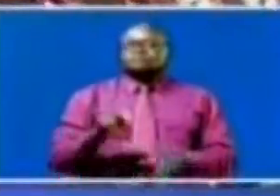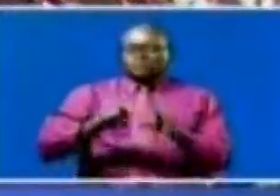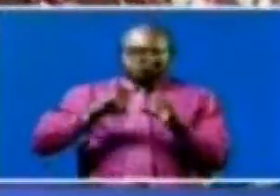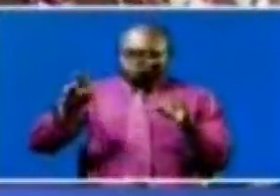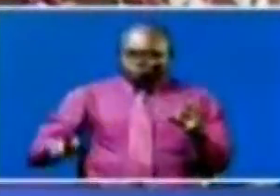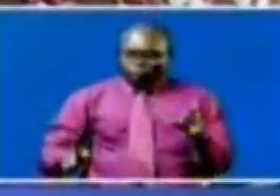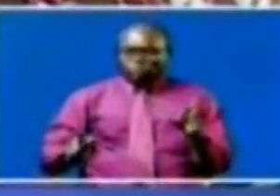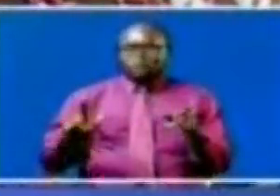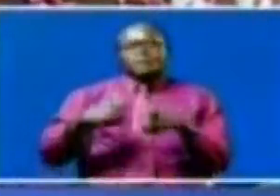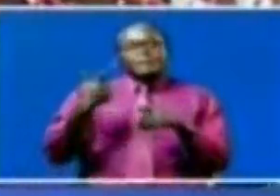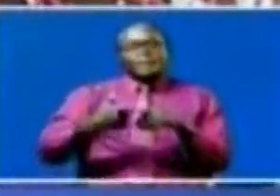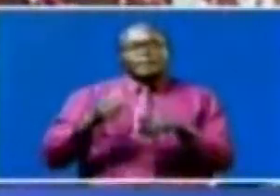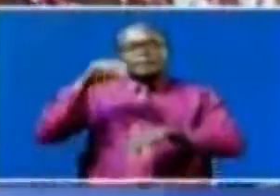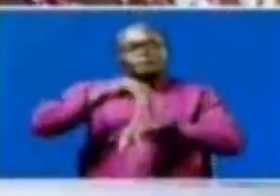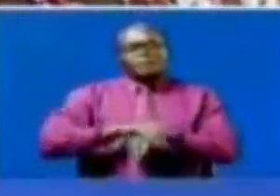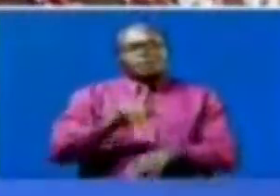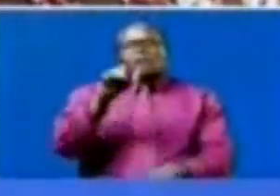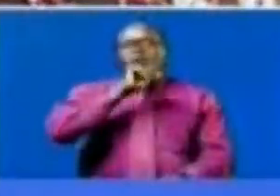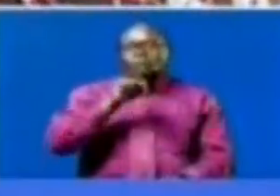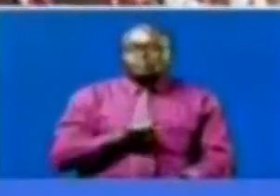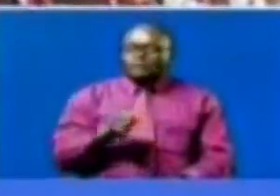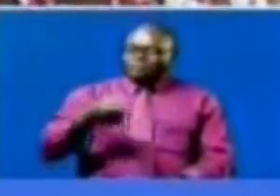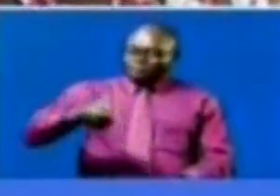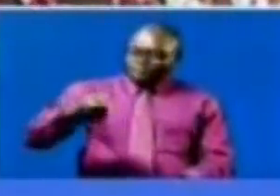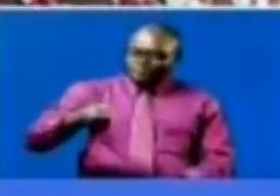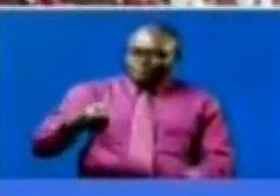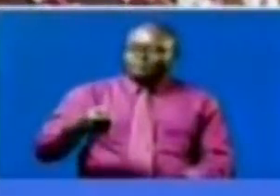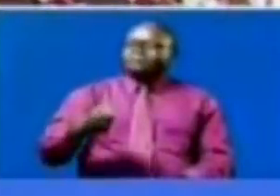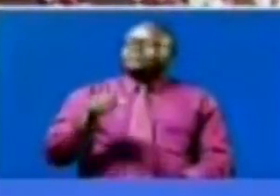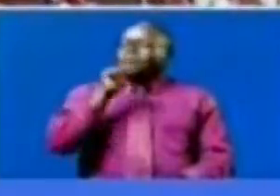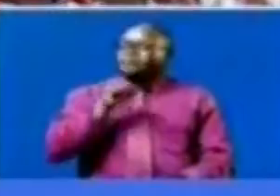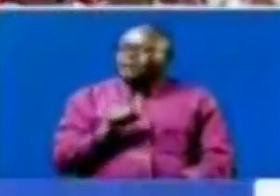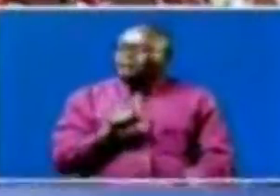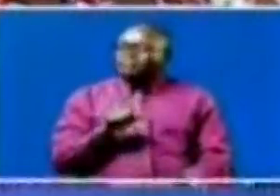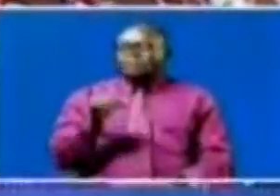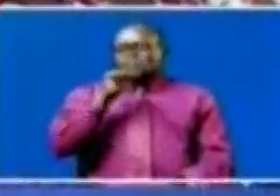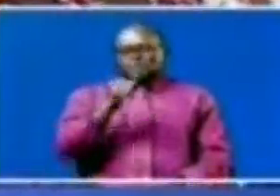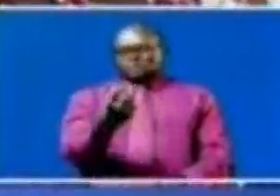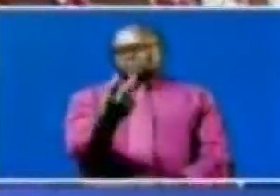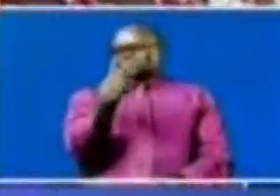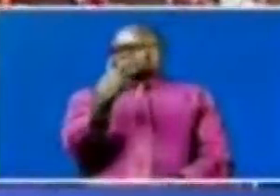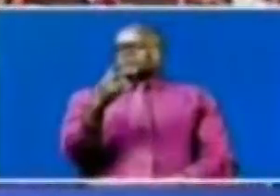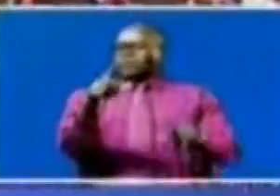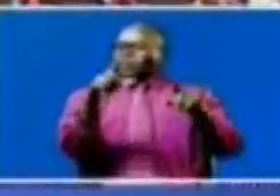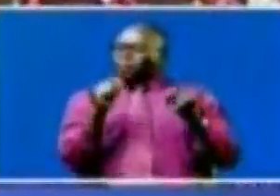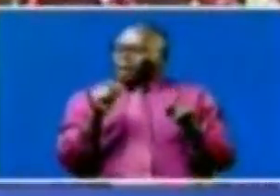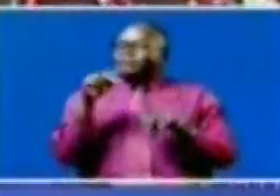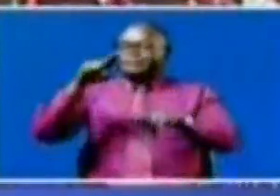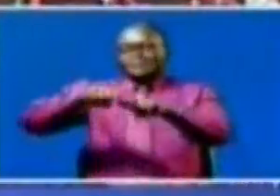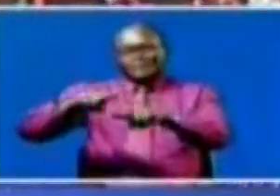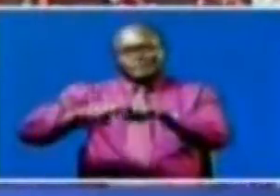Kinungi nikapata mzee mwingine nikaenda kumsalimia. Sandi aliniangalia akaniambia kaa hapo